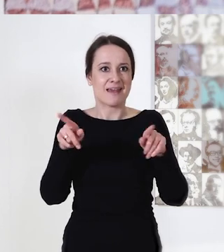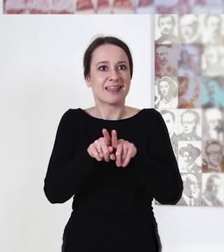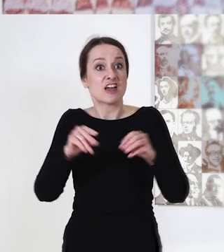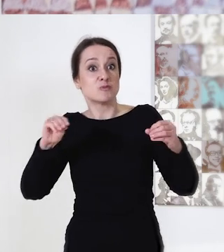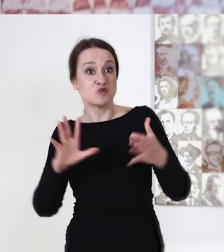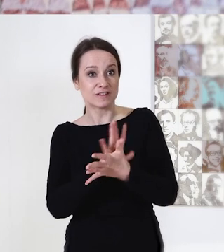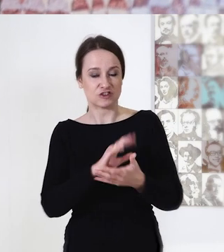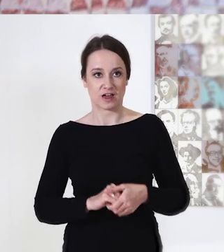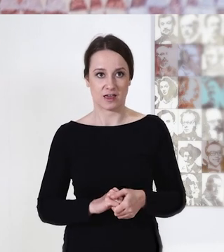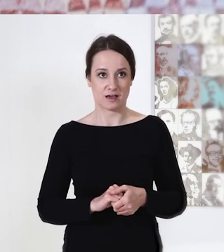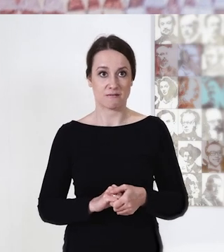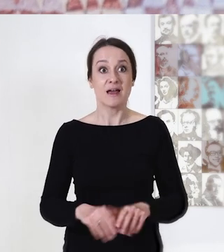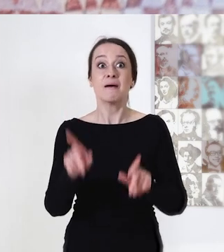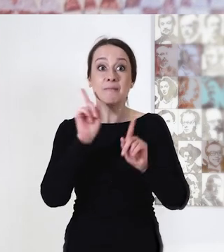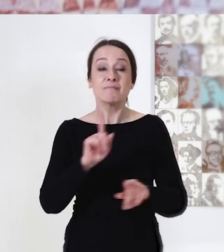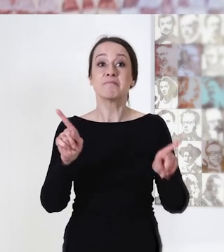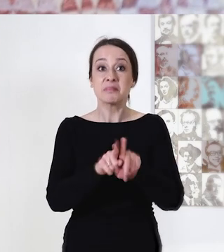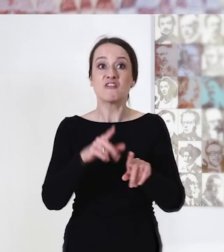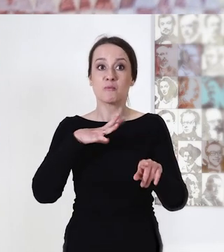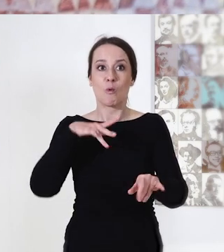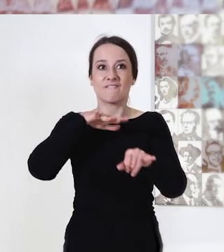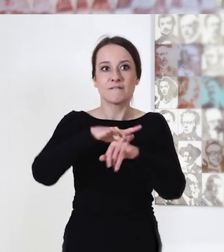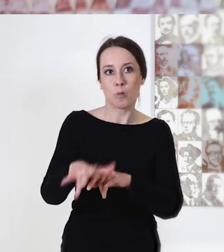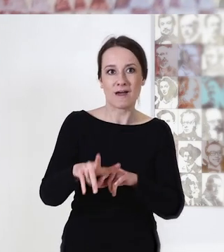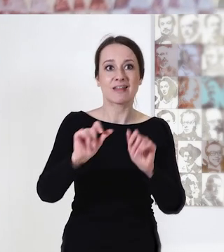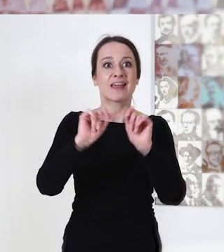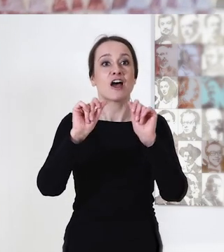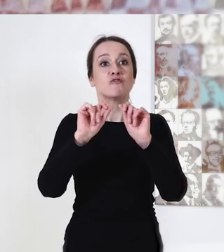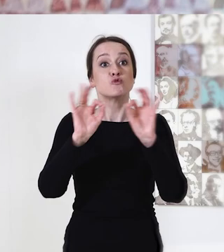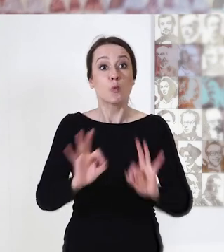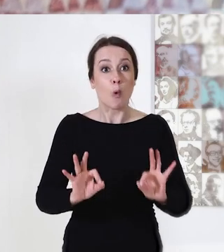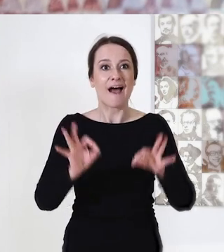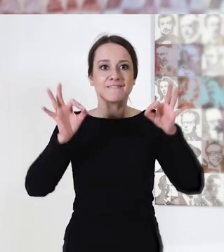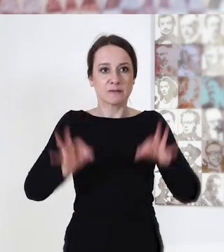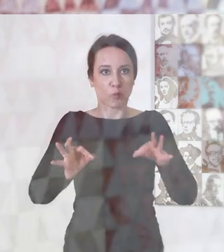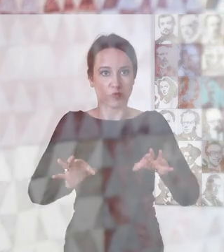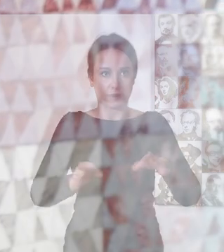oczywiście miały także wpływ w dużym stopniu na sztukę współczesną